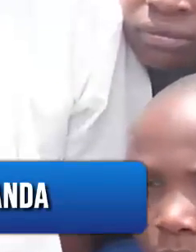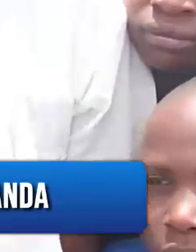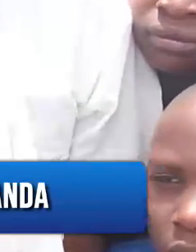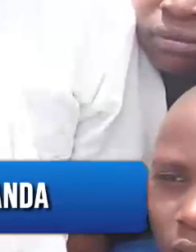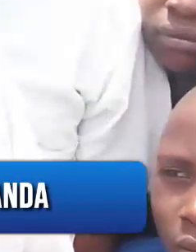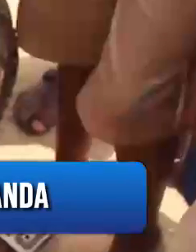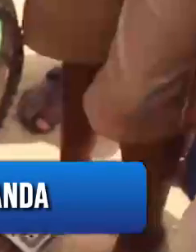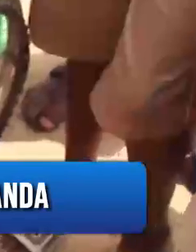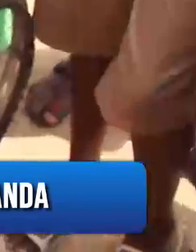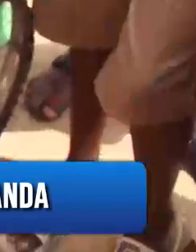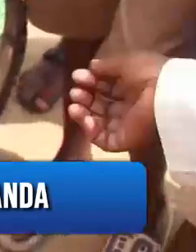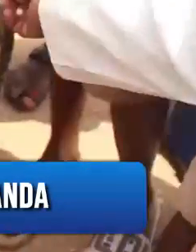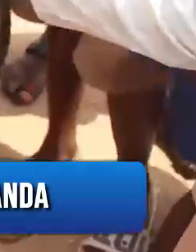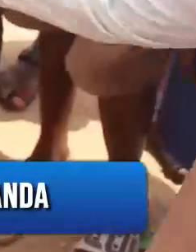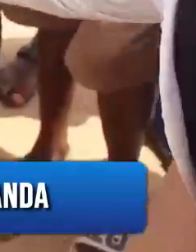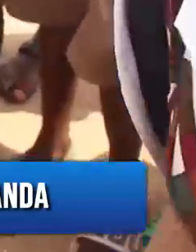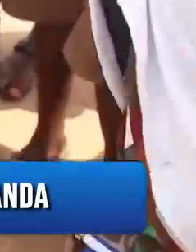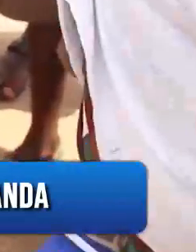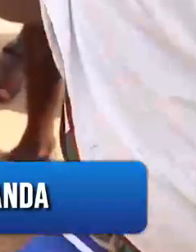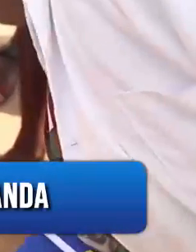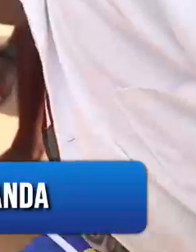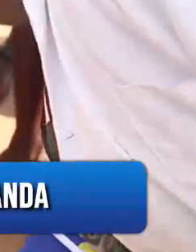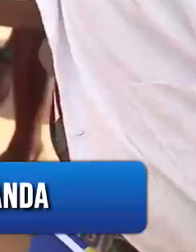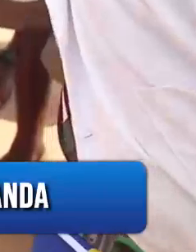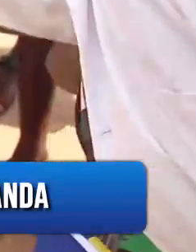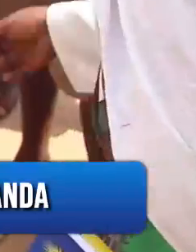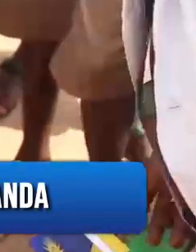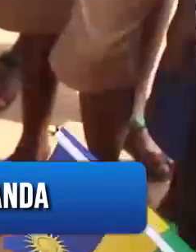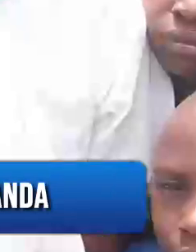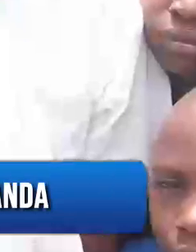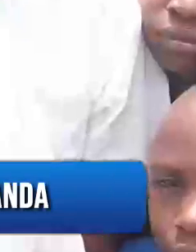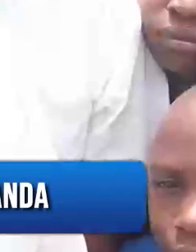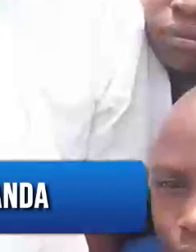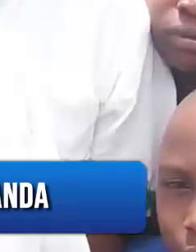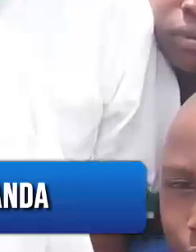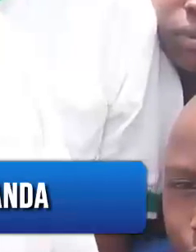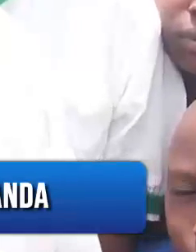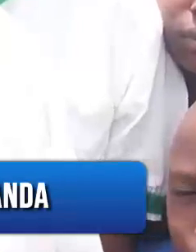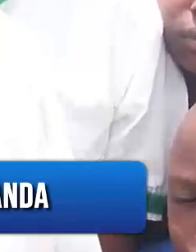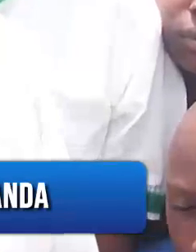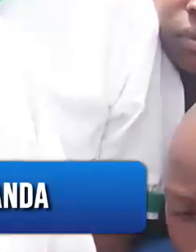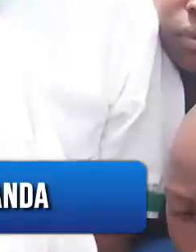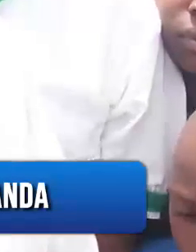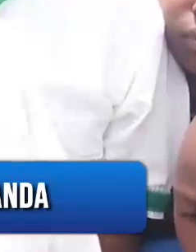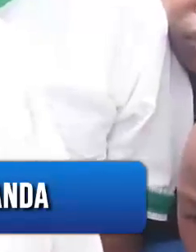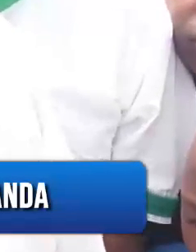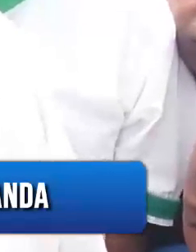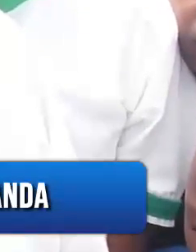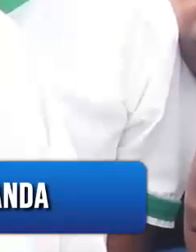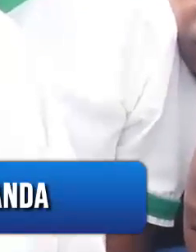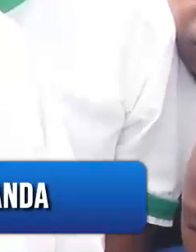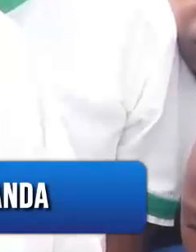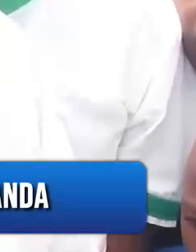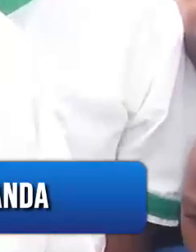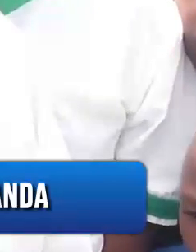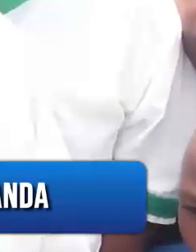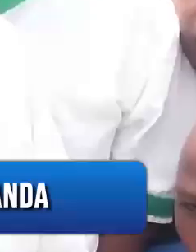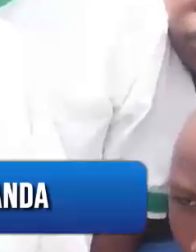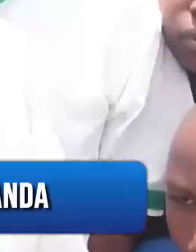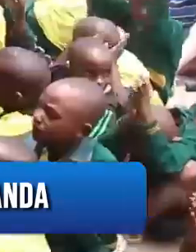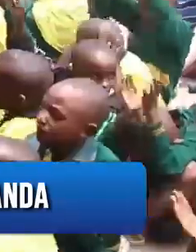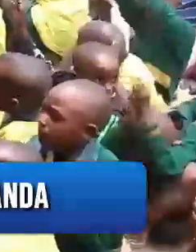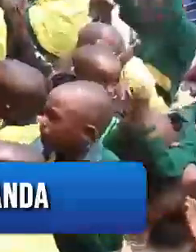keretse nk'iyo imvura yaguye, wenda umwana imvura ikamunyagira, ubundi hagati mu bandi bana no kuri mwarimu